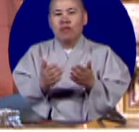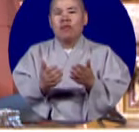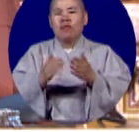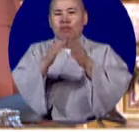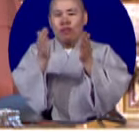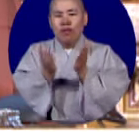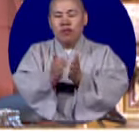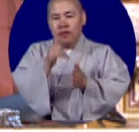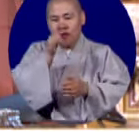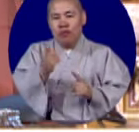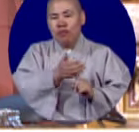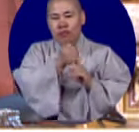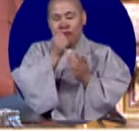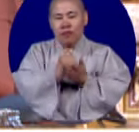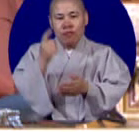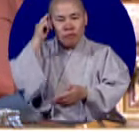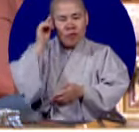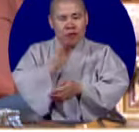해요.